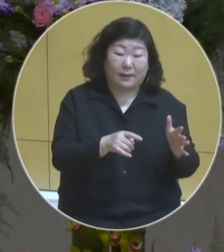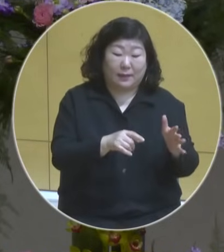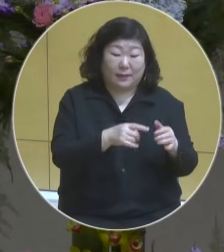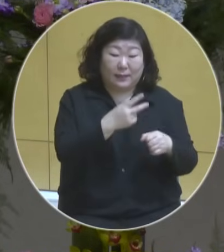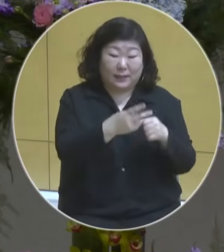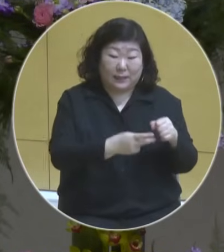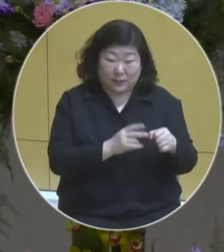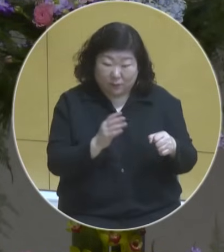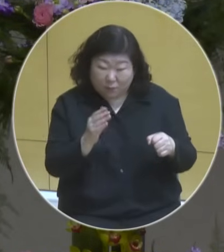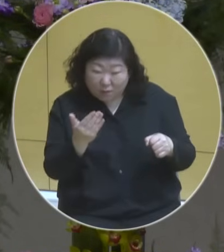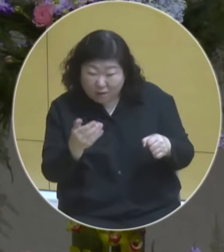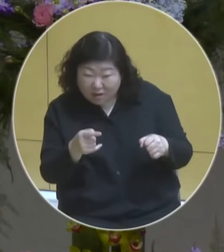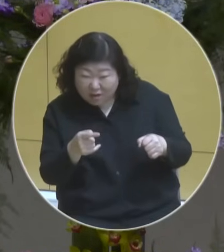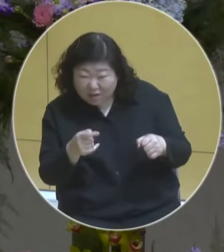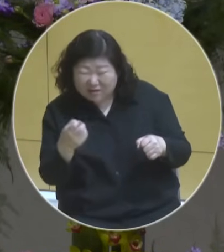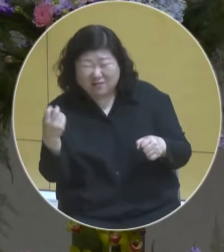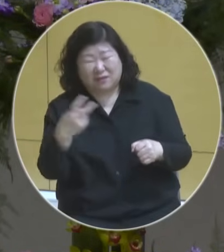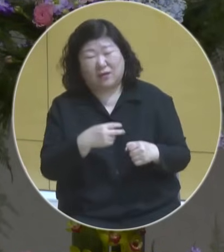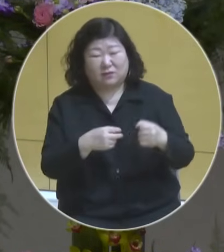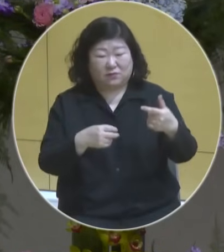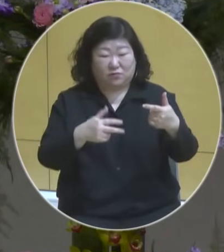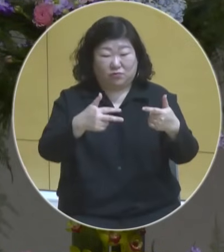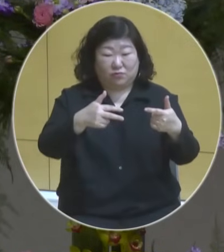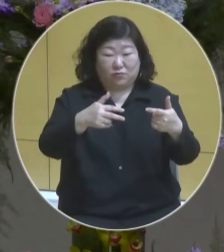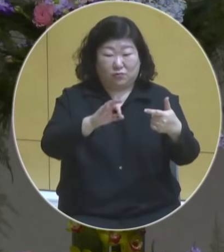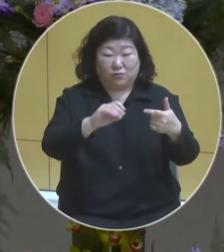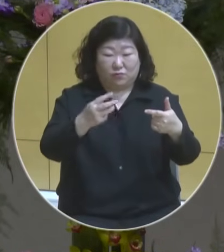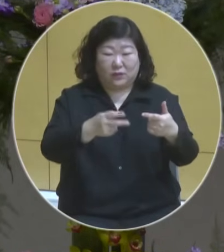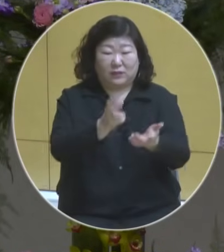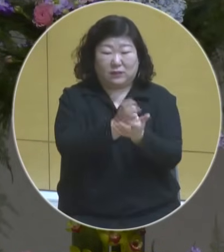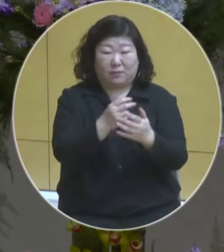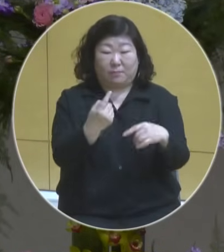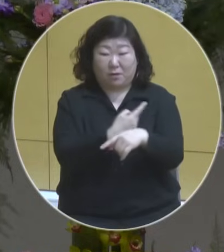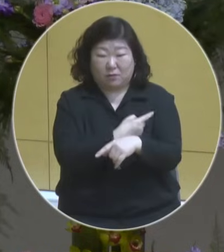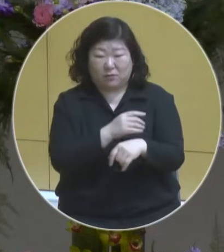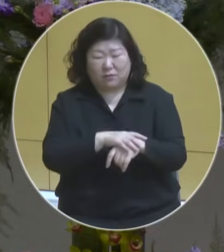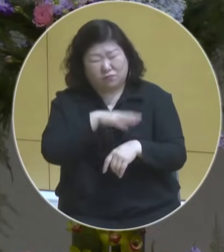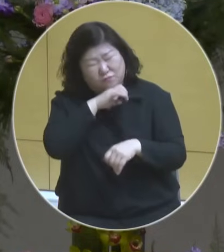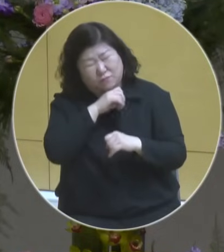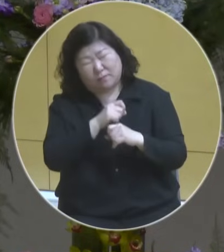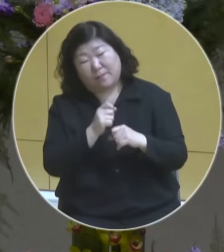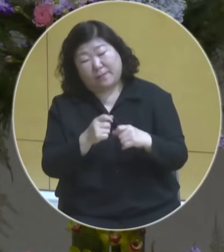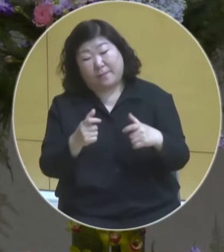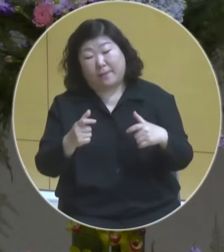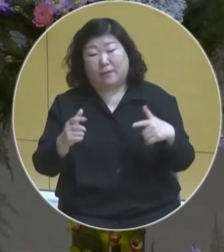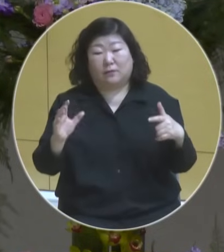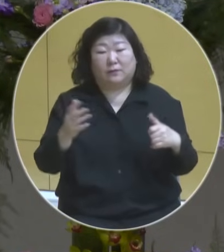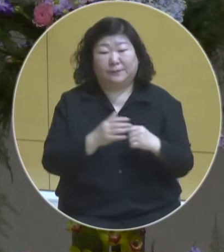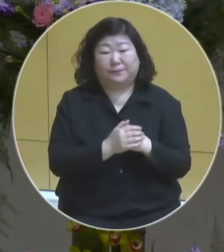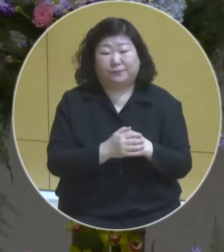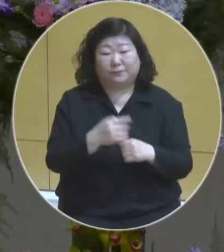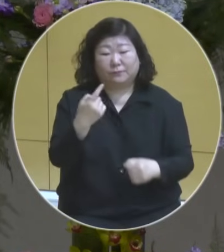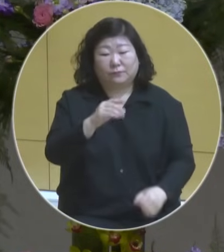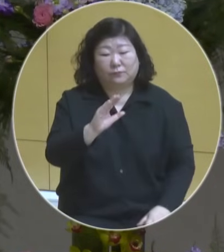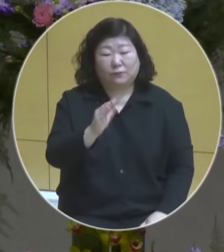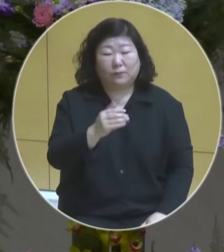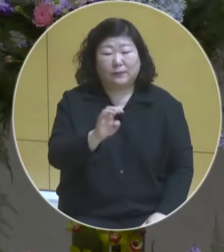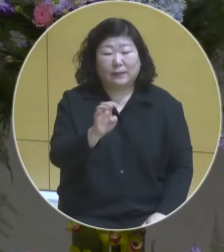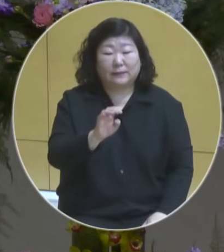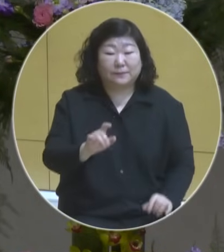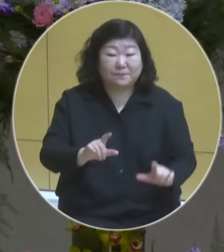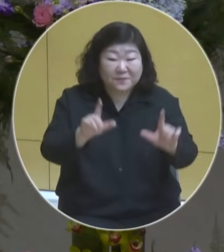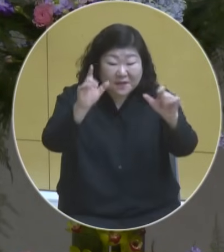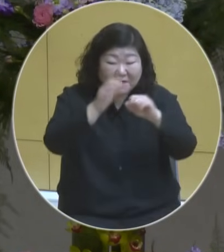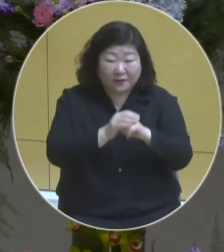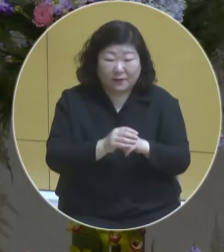6일자로 바꾸었습니다 그러나 결과도 여전했고 오히려 불평만 더 늘어나게 되었습니다 1940년 결국